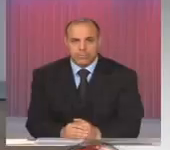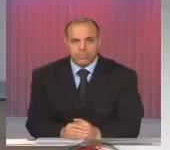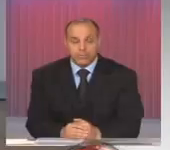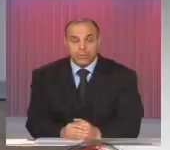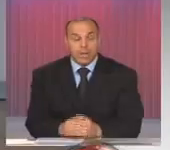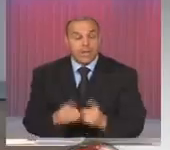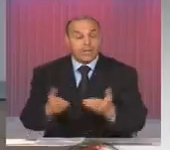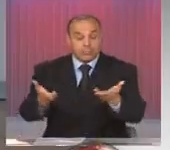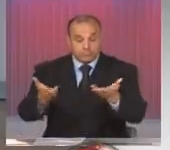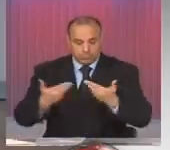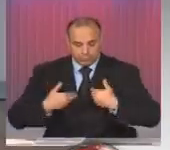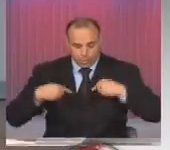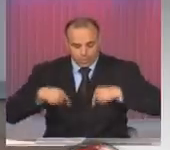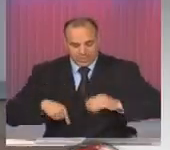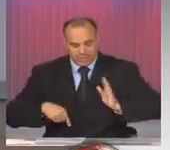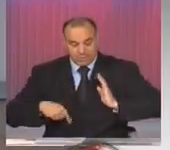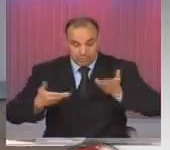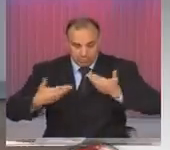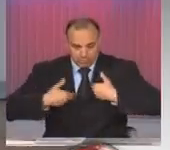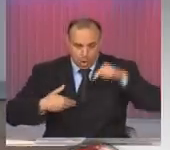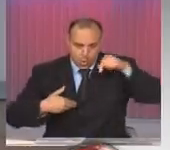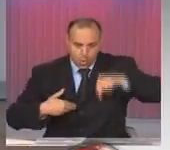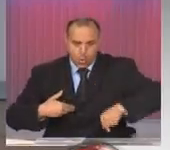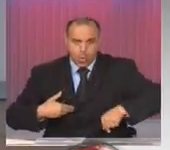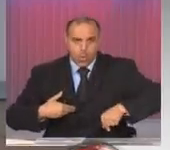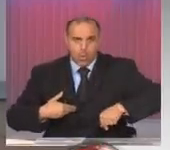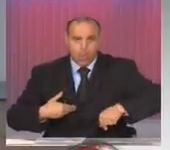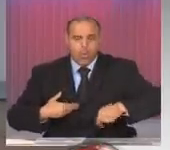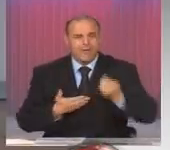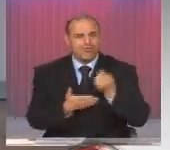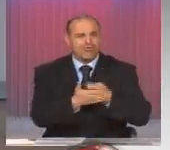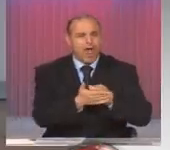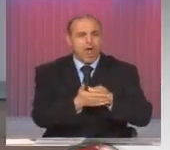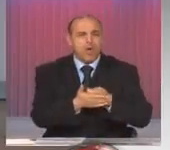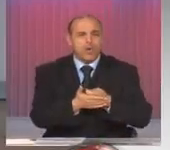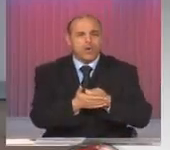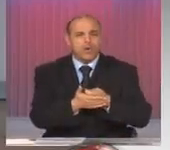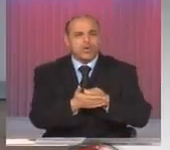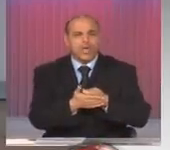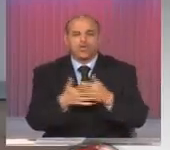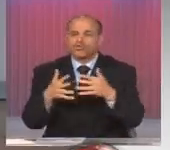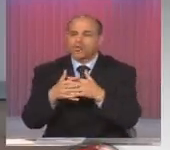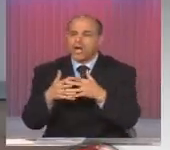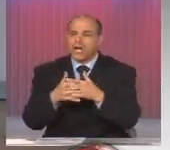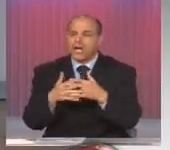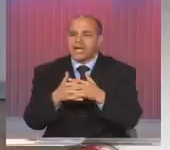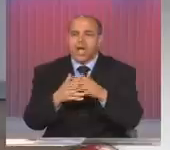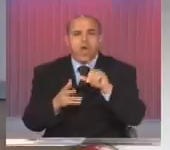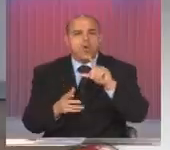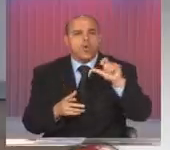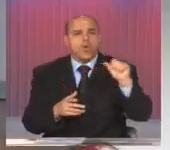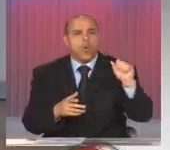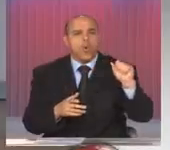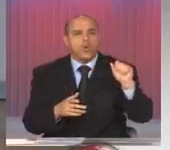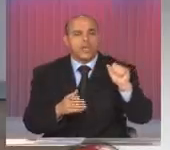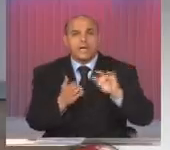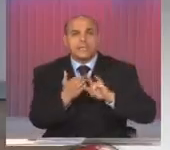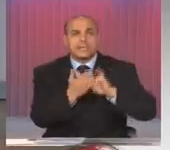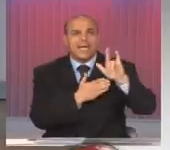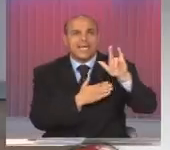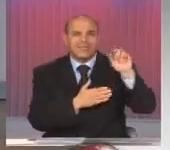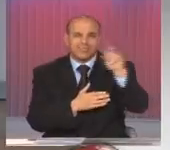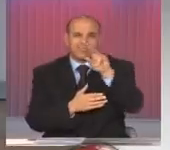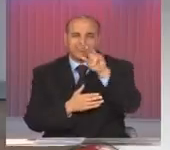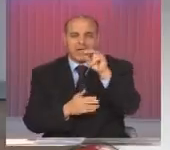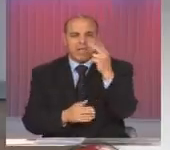هذا تسلمت وزارة الدفاع الوطني اليوم في إطار الصفقة المبرمة بينها وبين شركة لوك هيد مارتن طائرة نقل